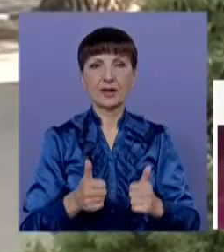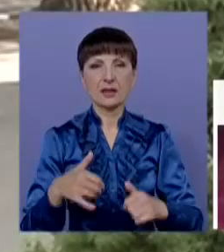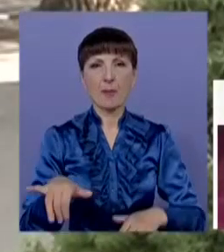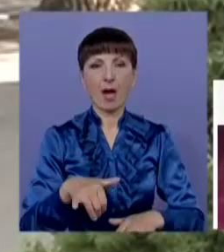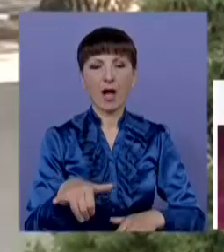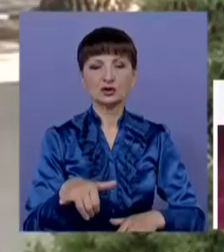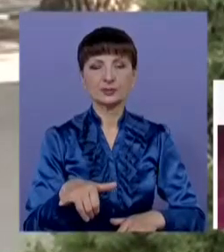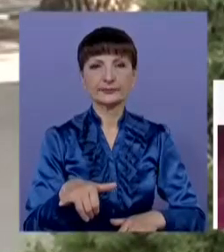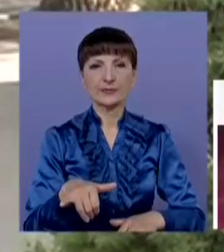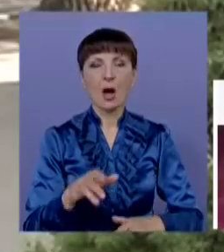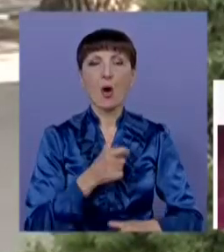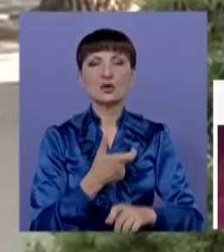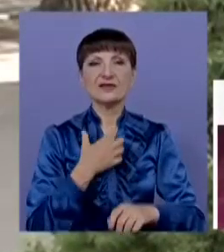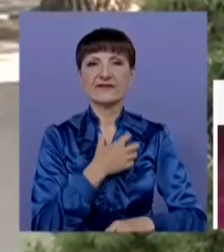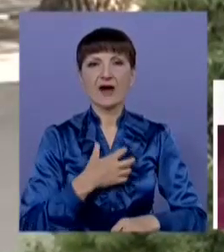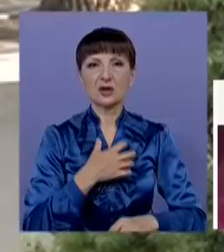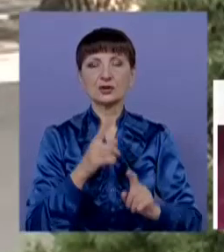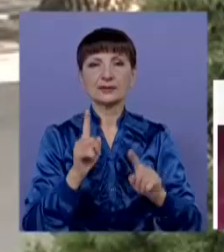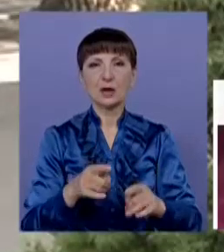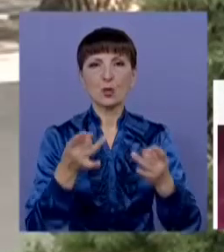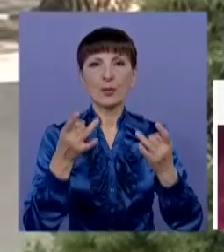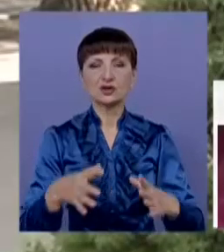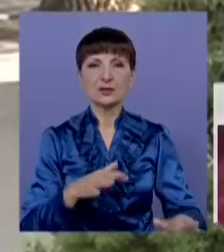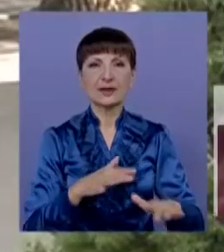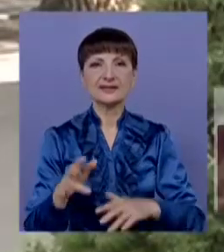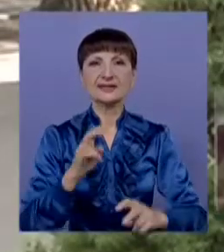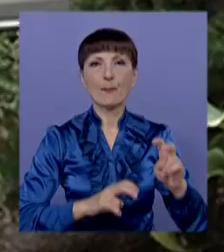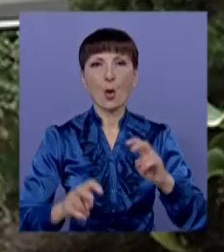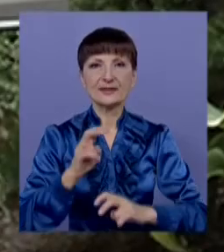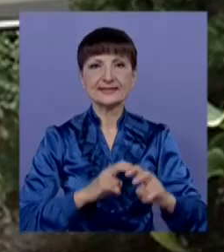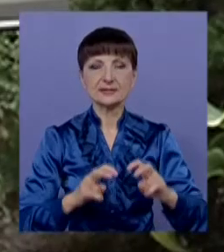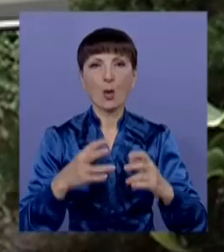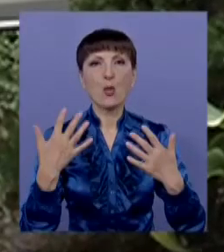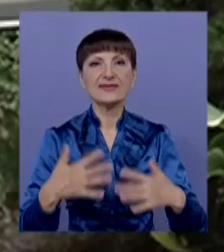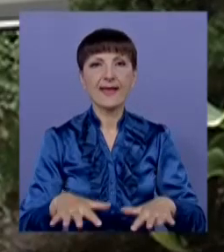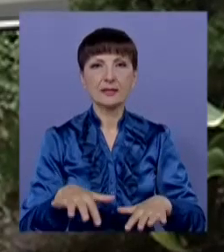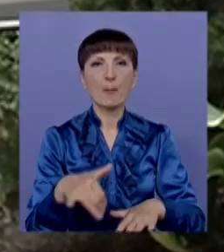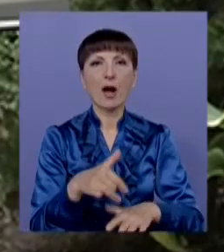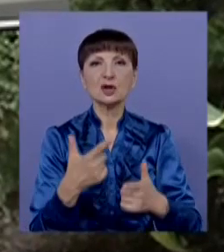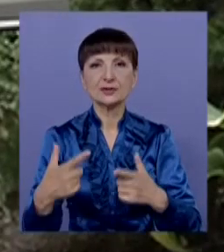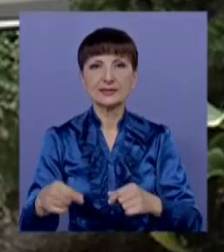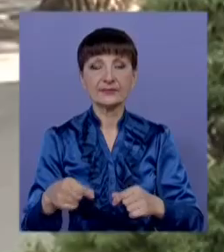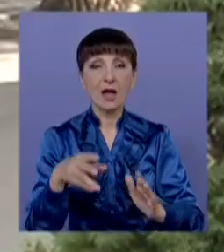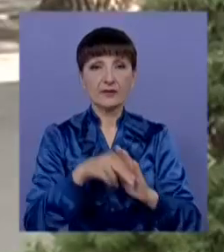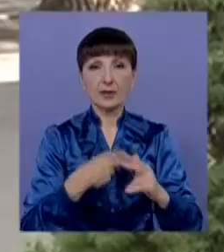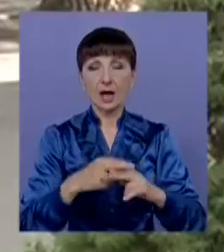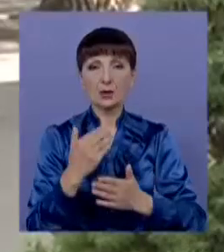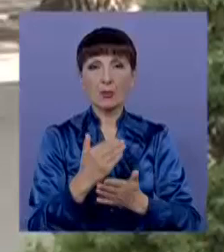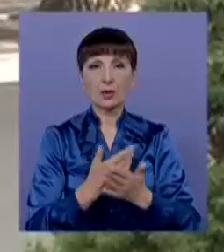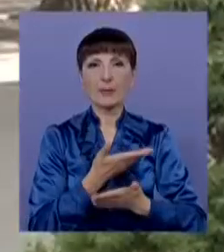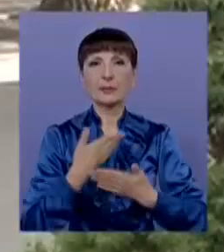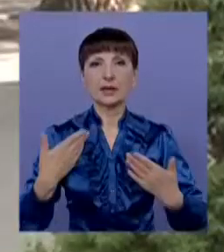что очень важно, также упрощение процесса поиска утерянного багажа. В рамках этой программы